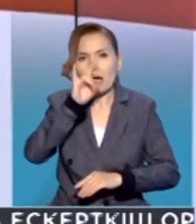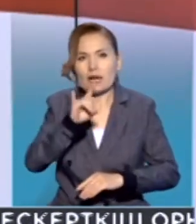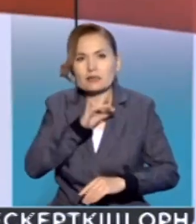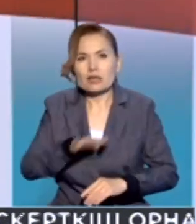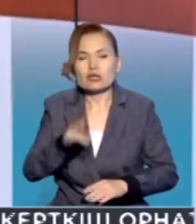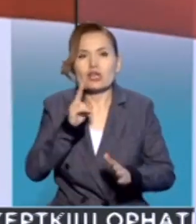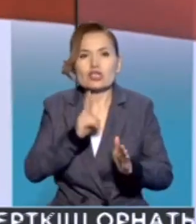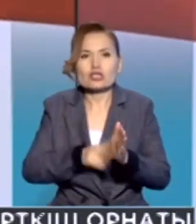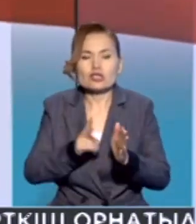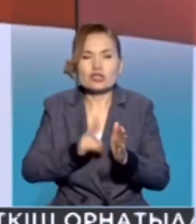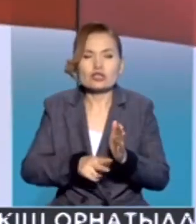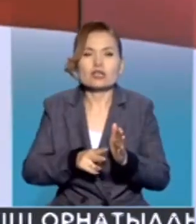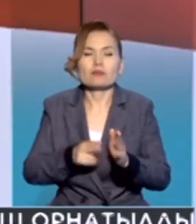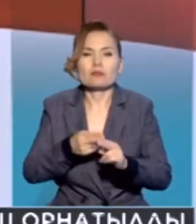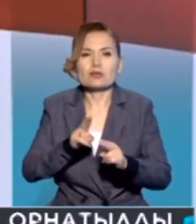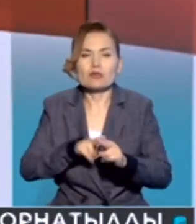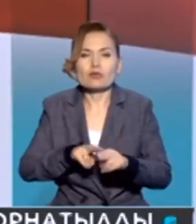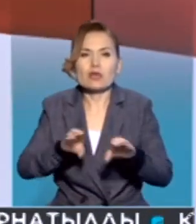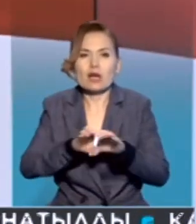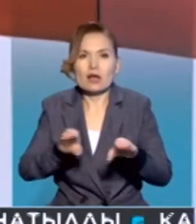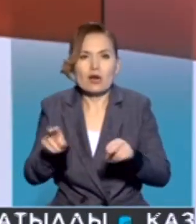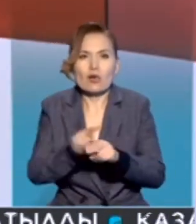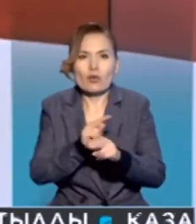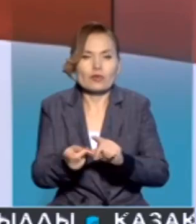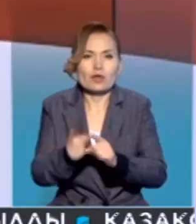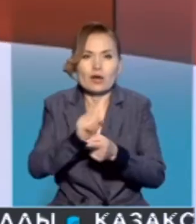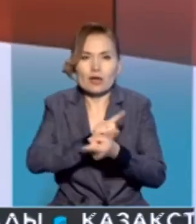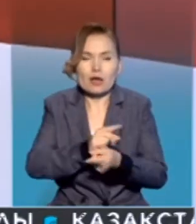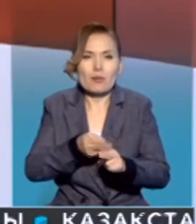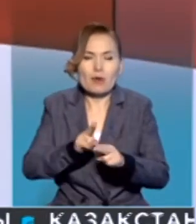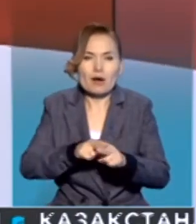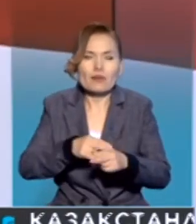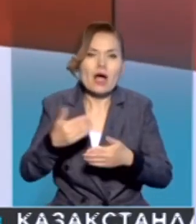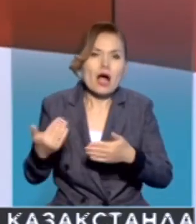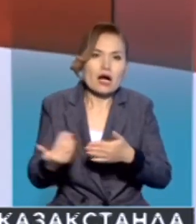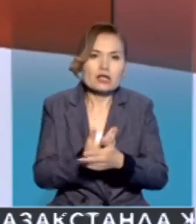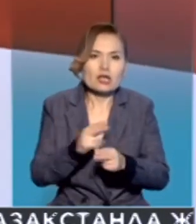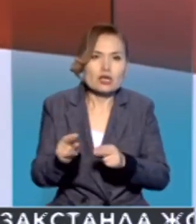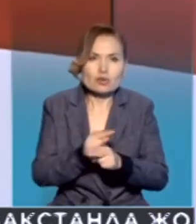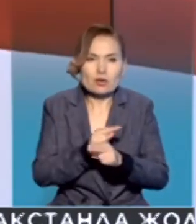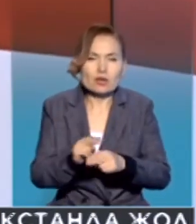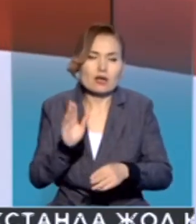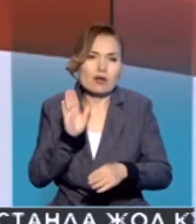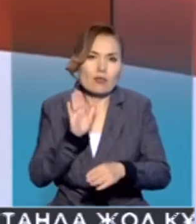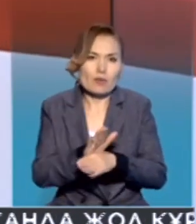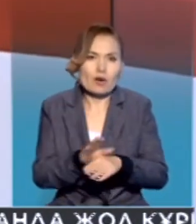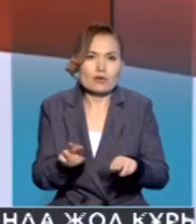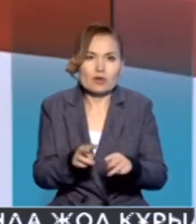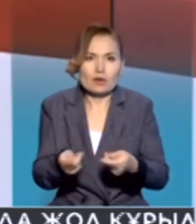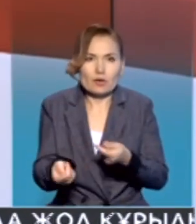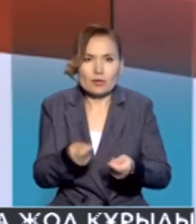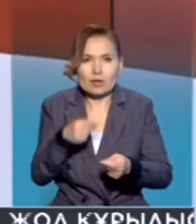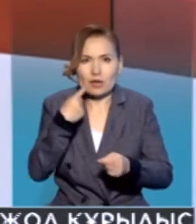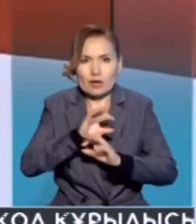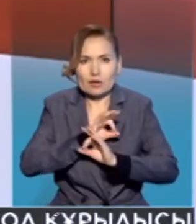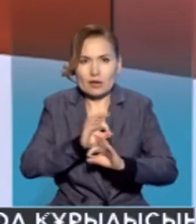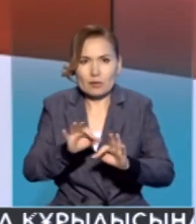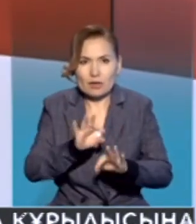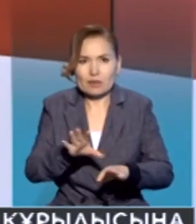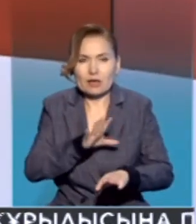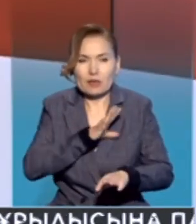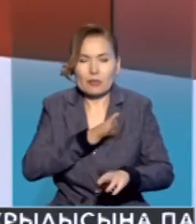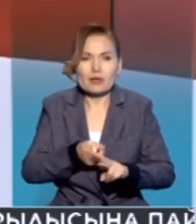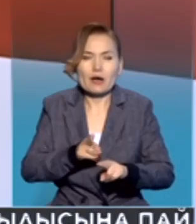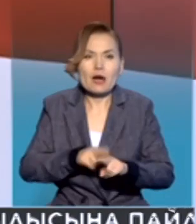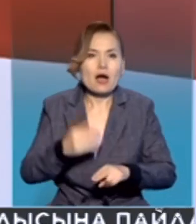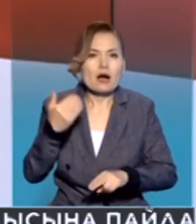қалада кәріз тазарту жүйесі жаңадан салынады. Тозығы жеткені қайта жөнделеді. Бұл туралы үкімет өткен кеңесте индустрия және инфрақұрылымдық даму